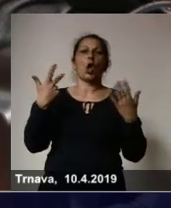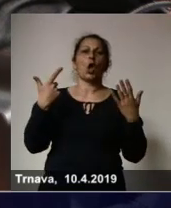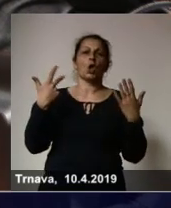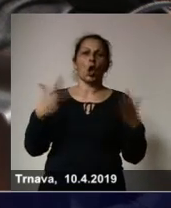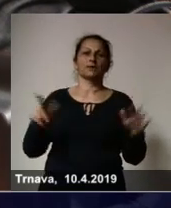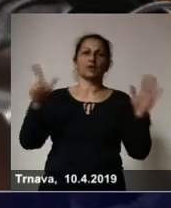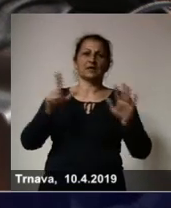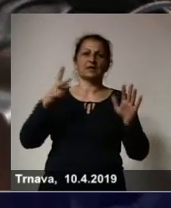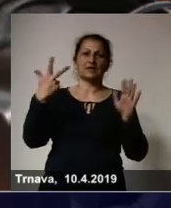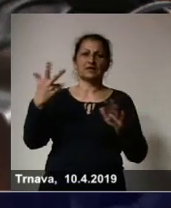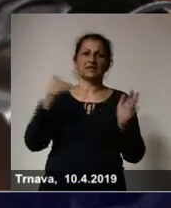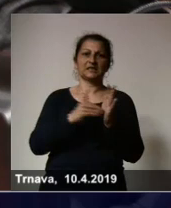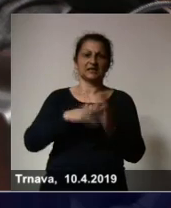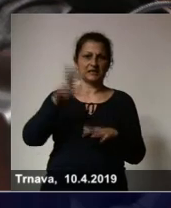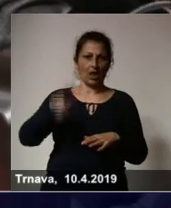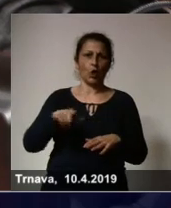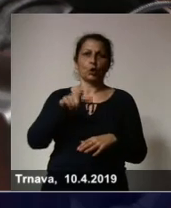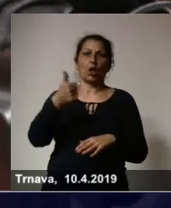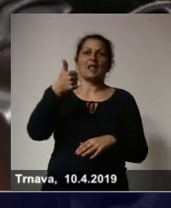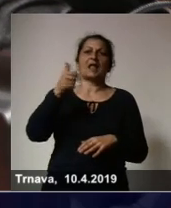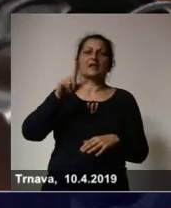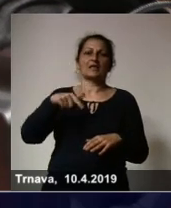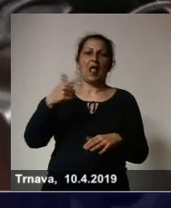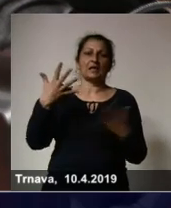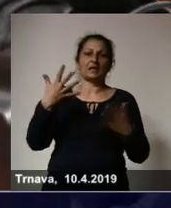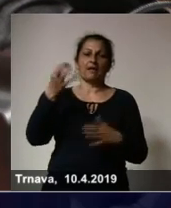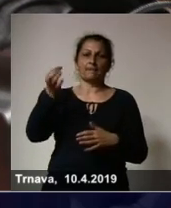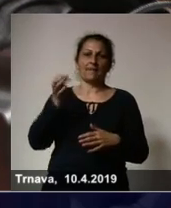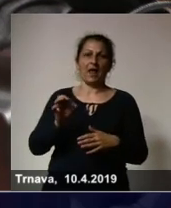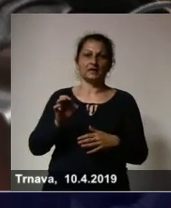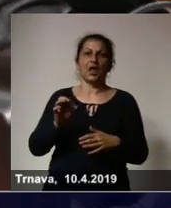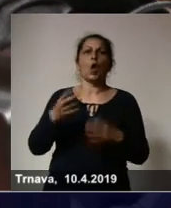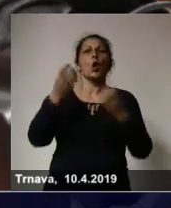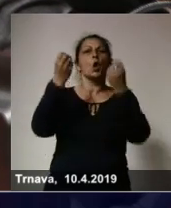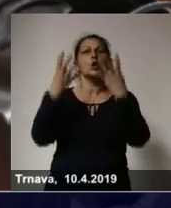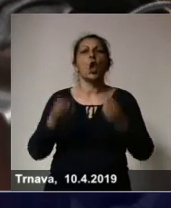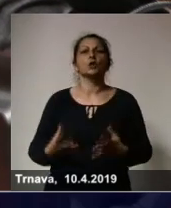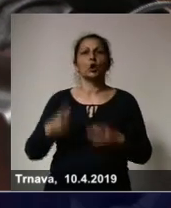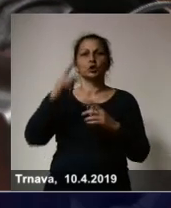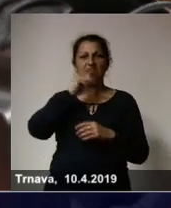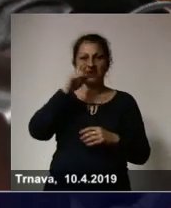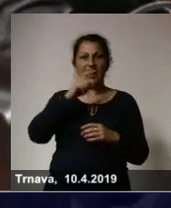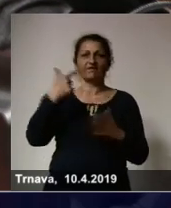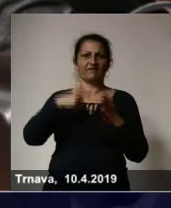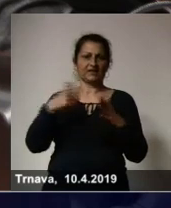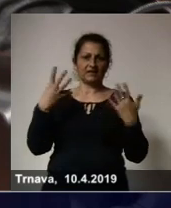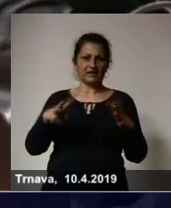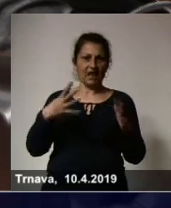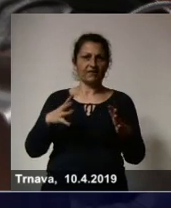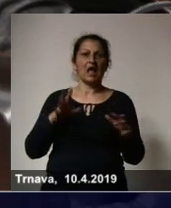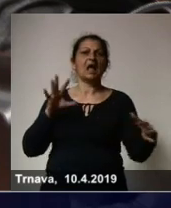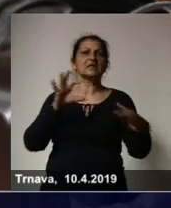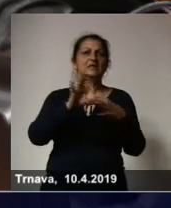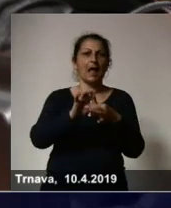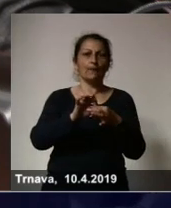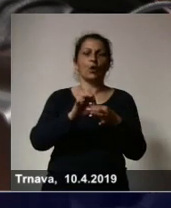1 873 000 eur, to je o 10,54%. Úpravou rozpočtu TTSK číslo 1/2019 bola zapojená čiastka